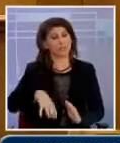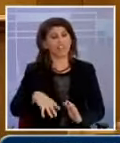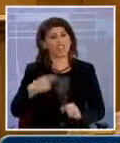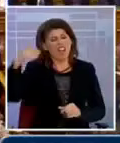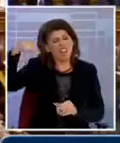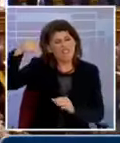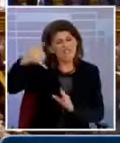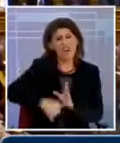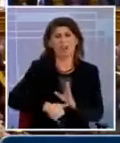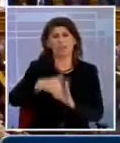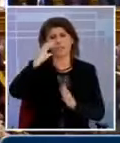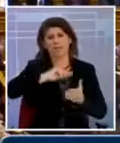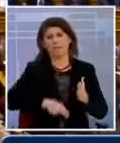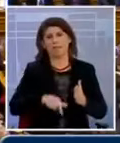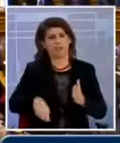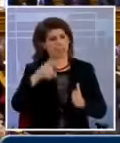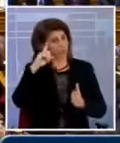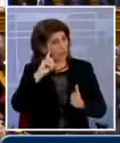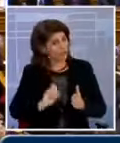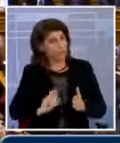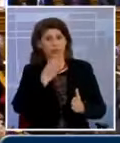Και αυτό σας το λέω πια με τα λόγου γνώσεως,